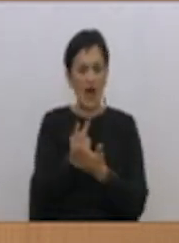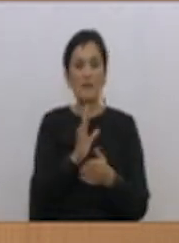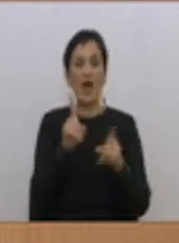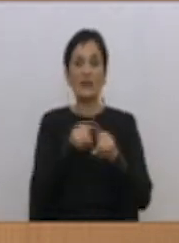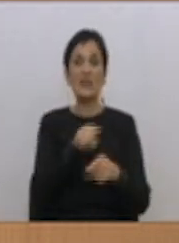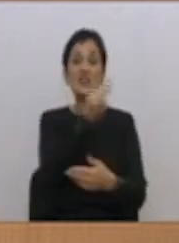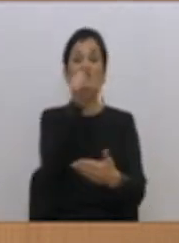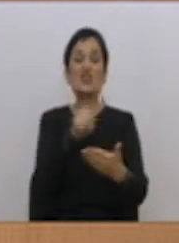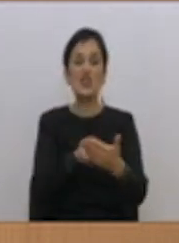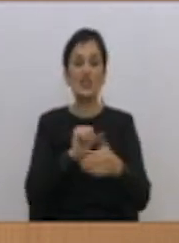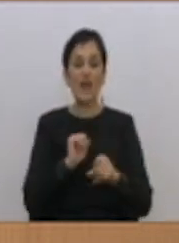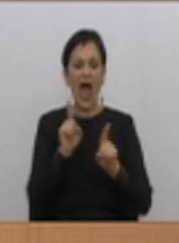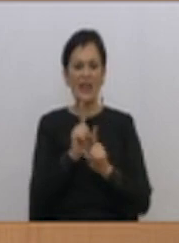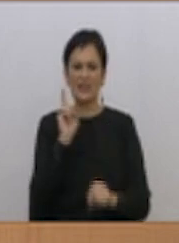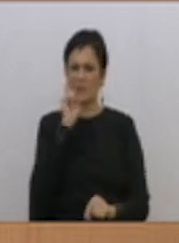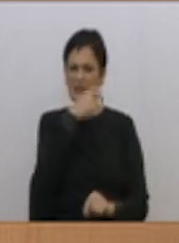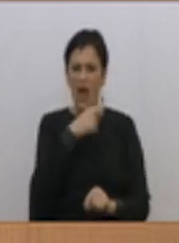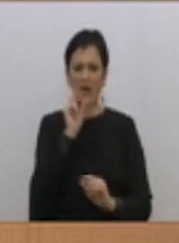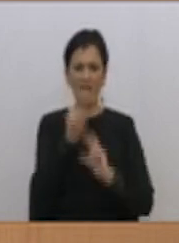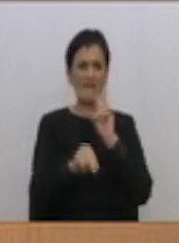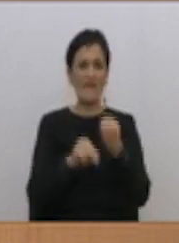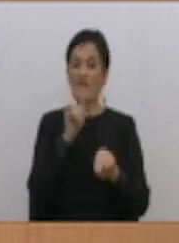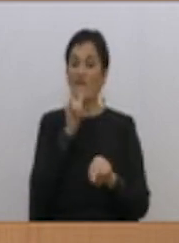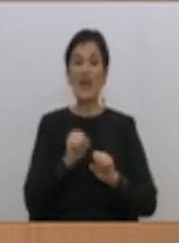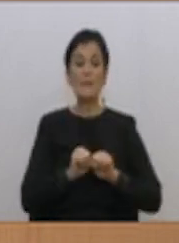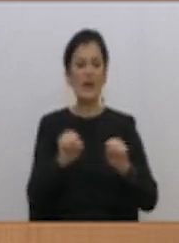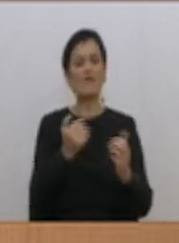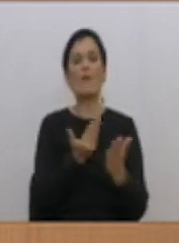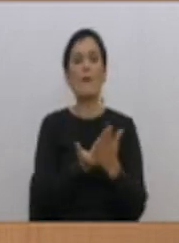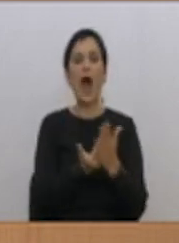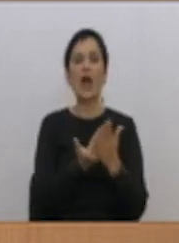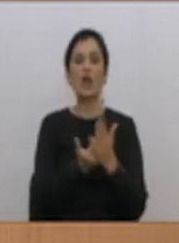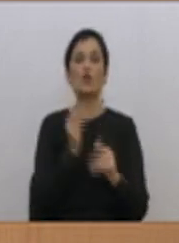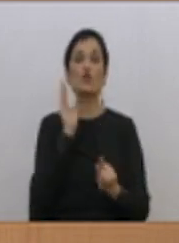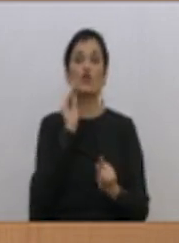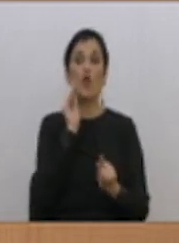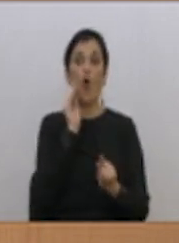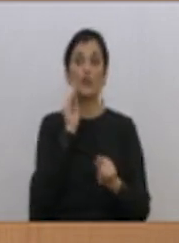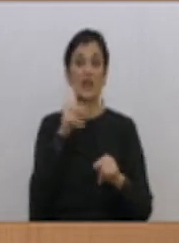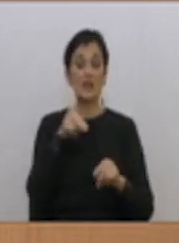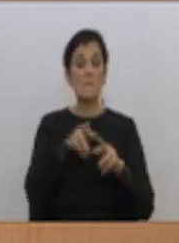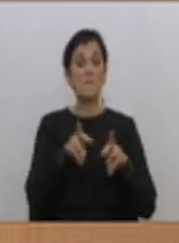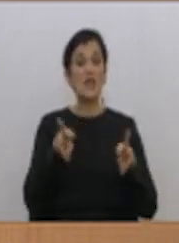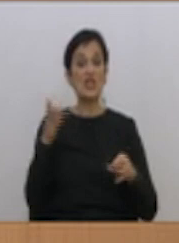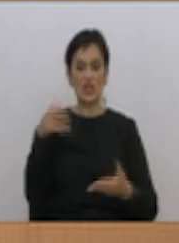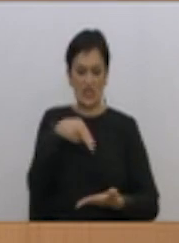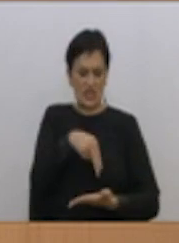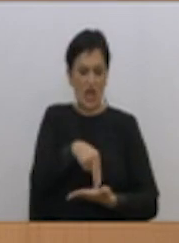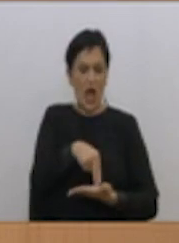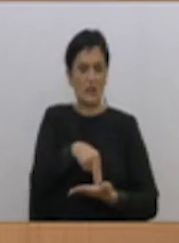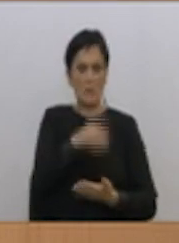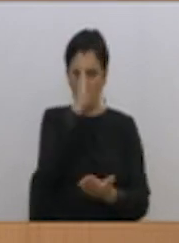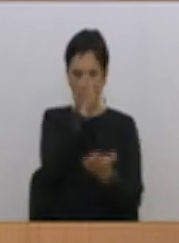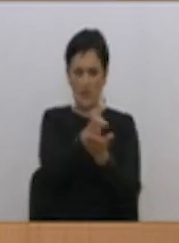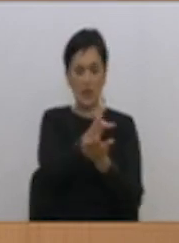da aset tsare remarkebs isini ver bedaven, magalitat rodesats ak tkanan ministrebi romlebits pirdapir